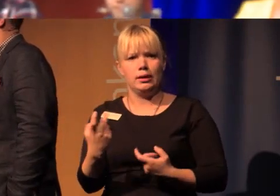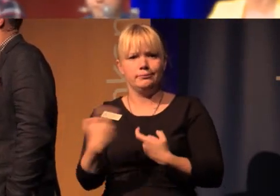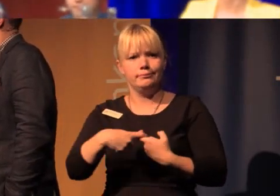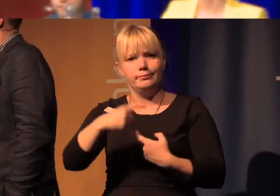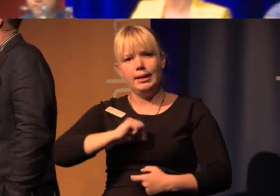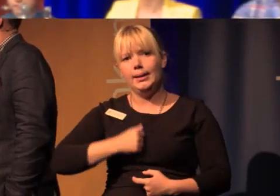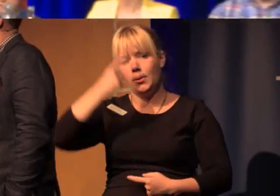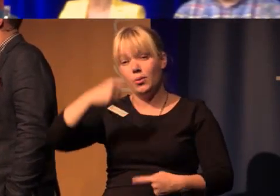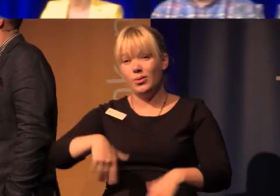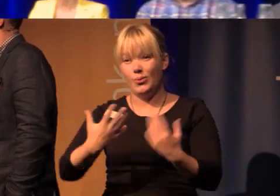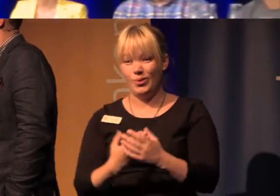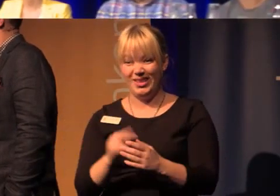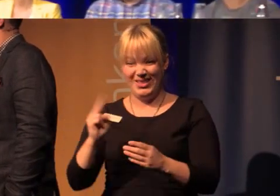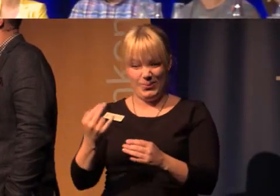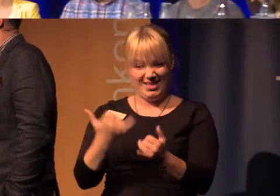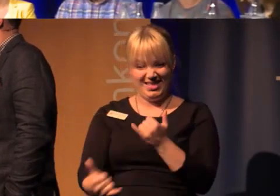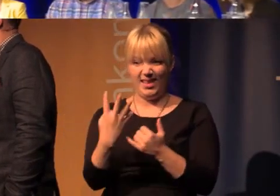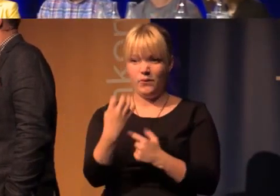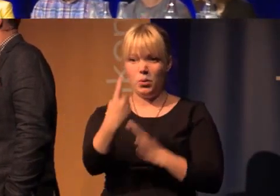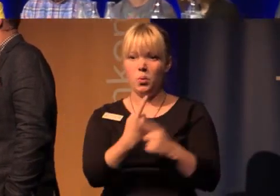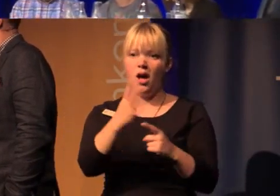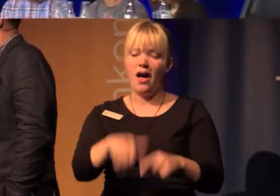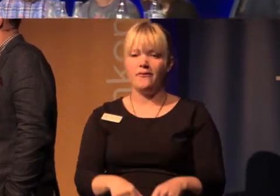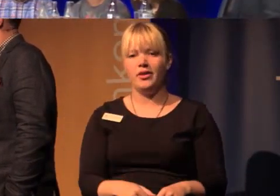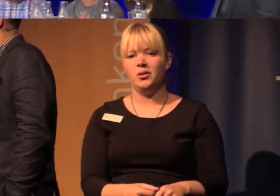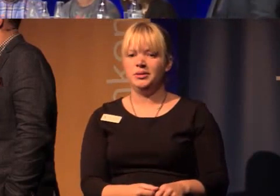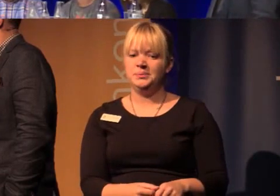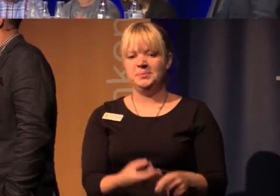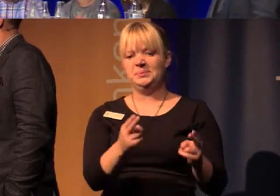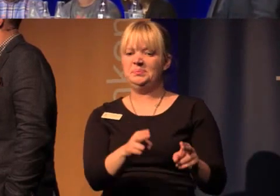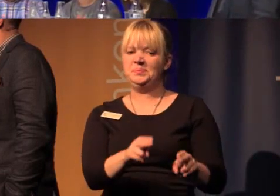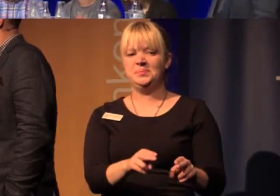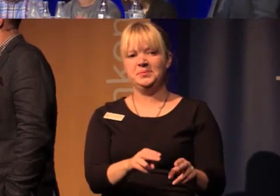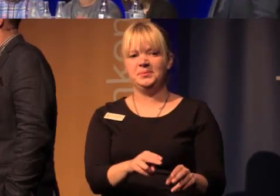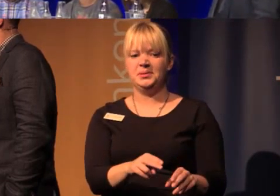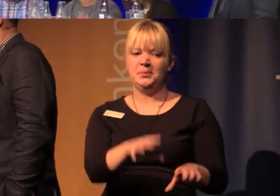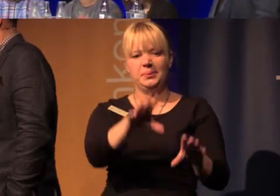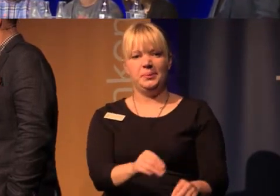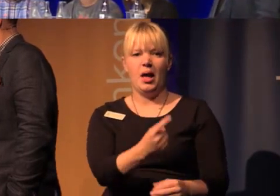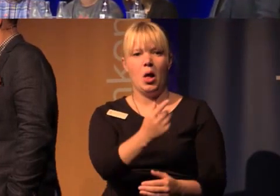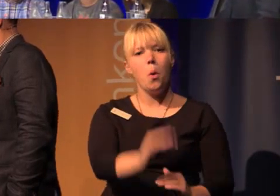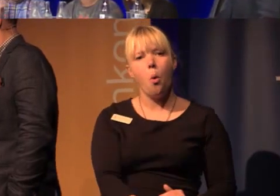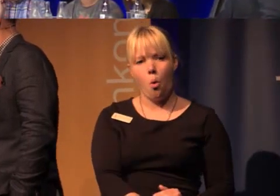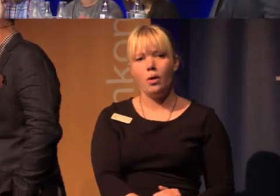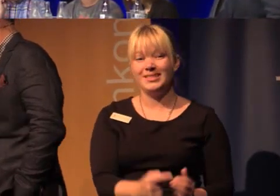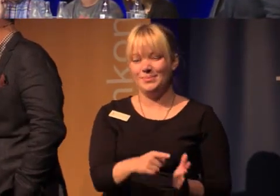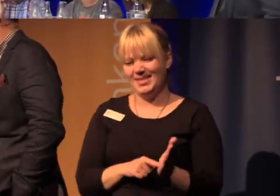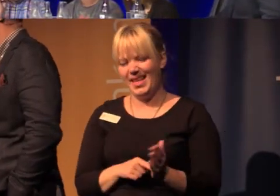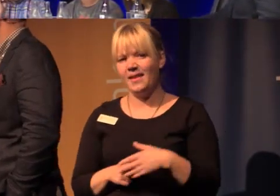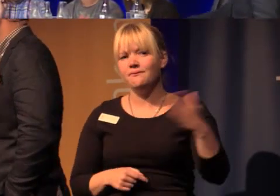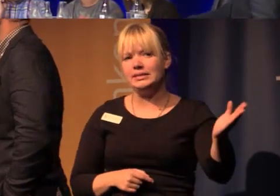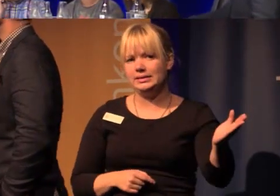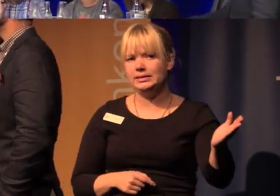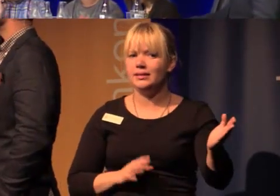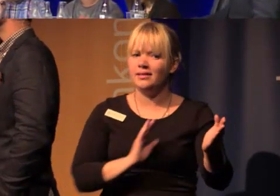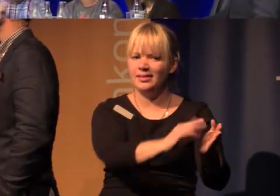under i stort sett 40 års tid i Sverige har varit nedvärderat, har ifrågasatts, har kritiserats från framförallt och vänsterhåll. Och deras